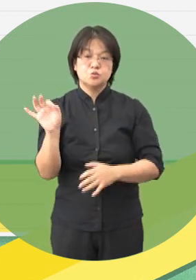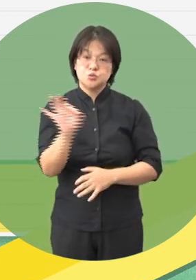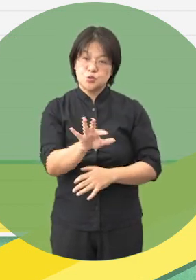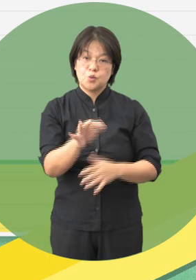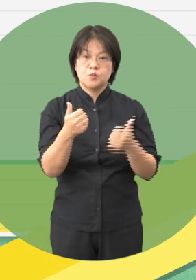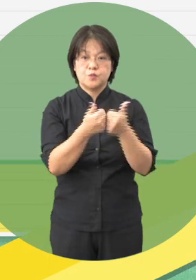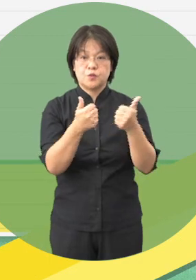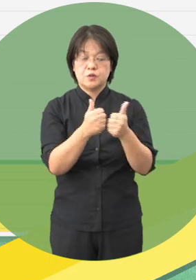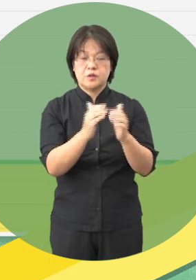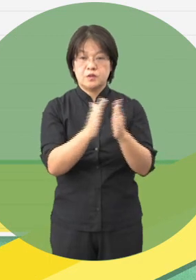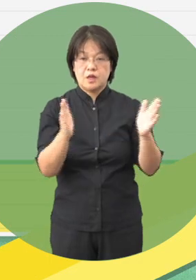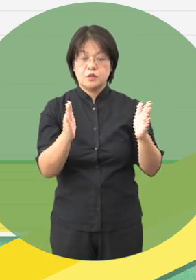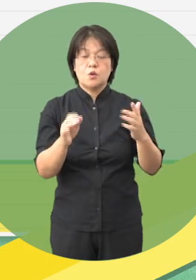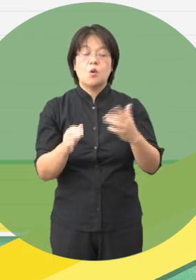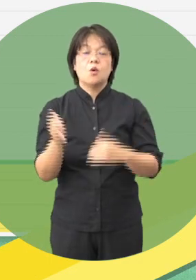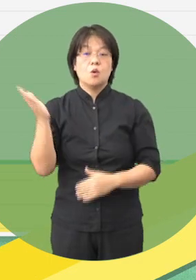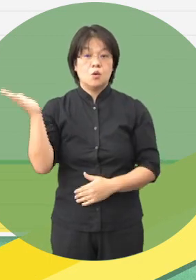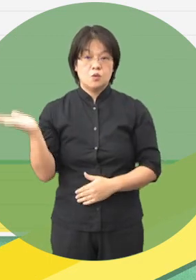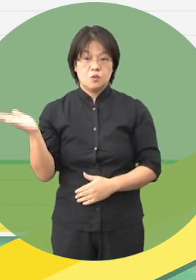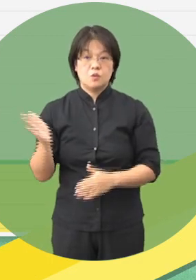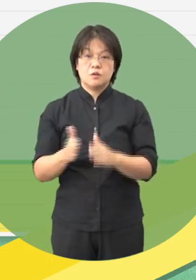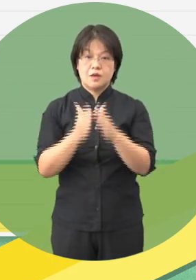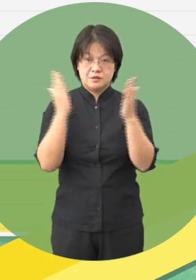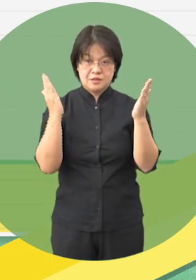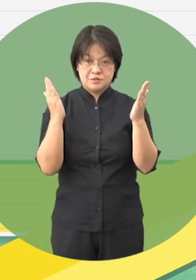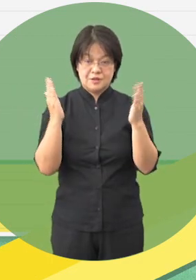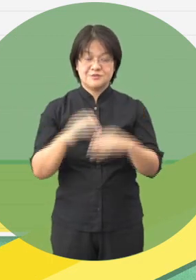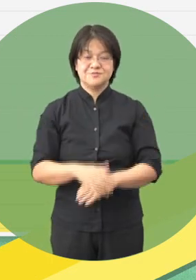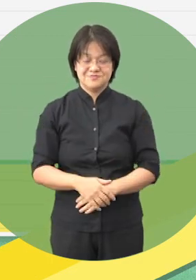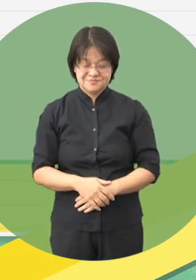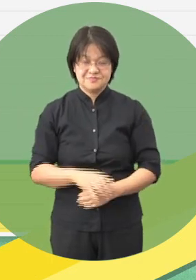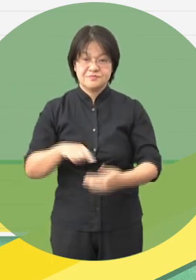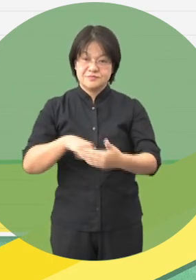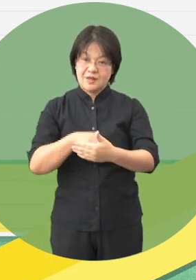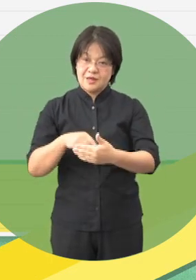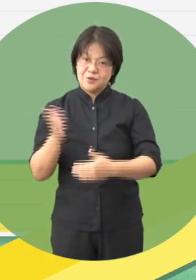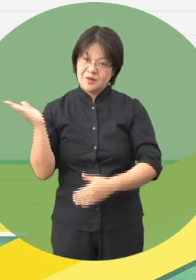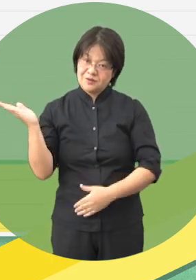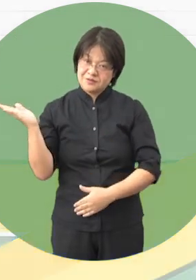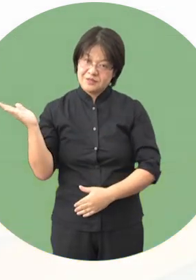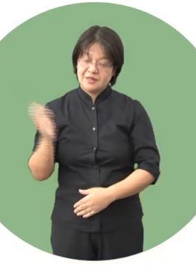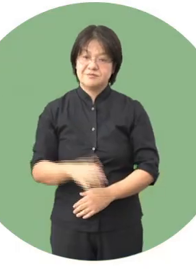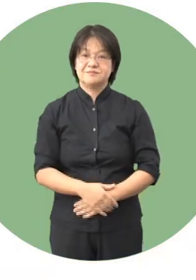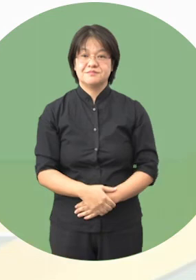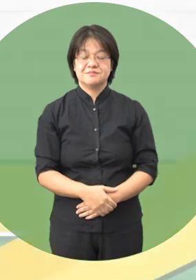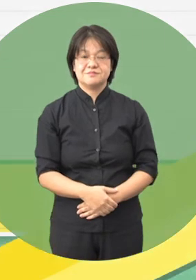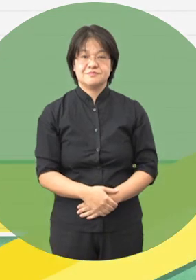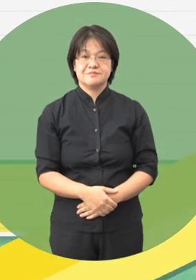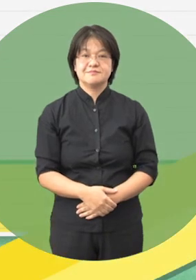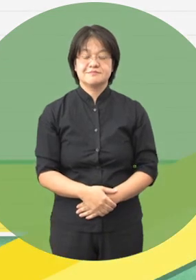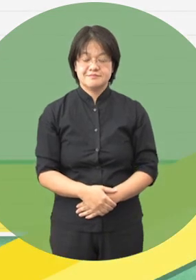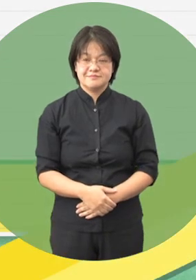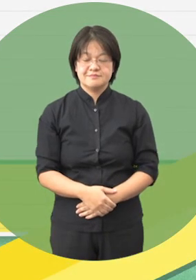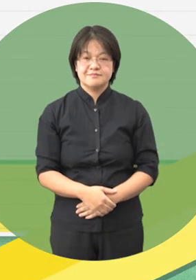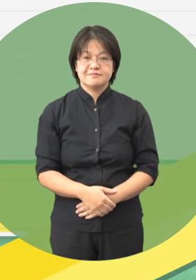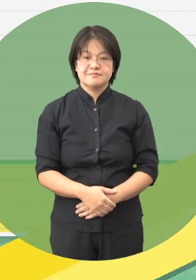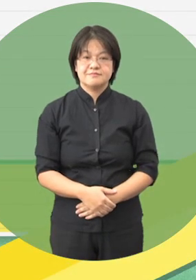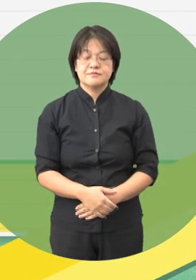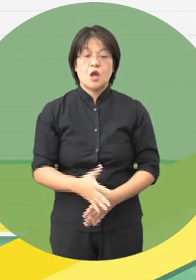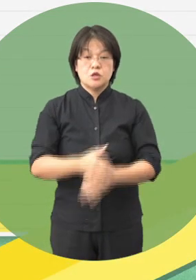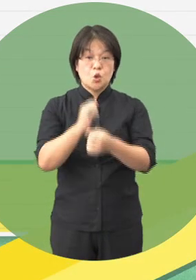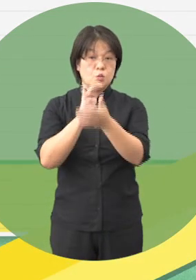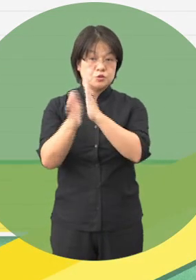10末2日に開催します詳しくはご覧の所まで蔵六